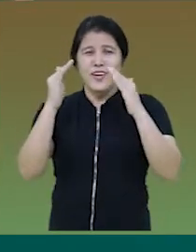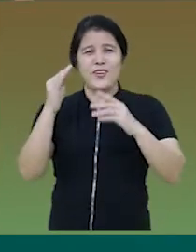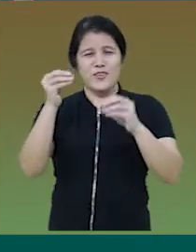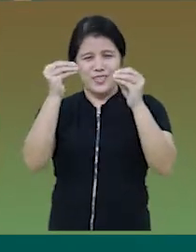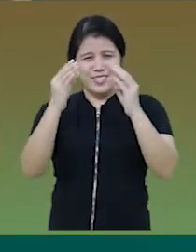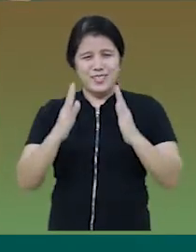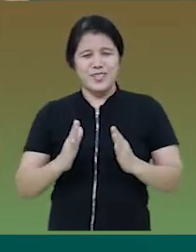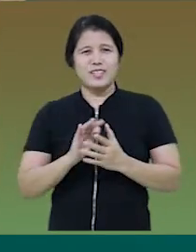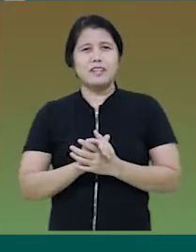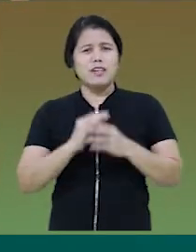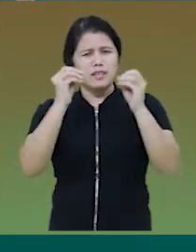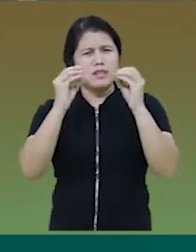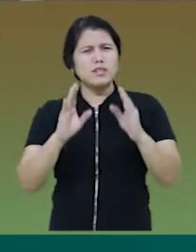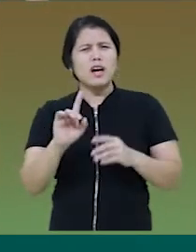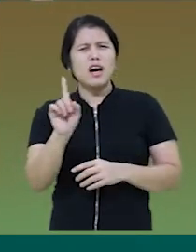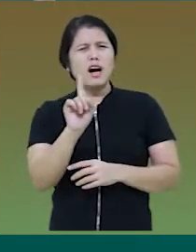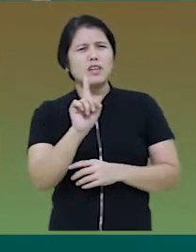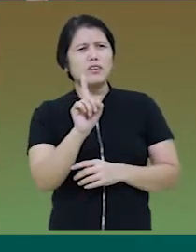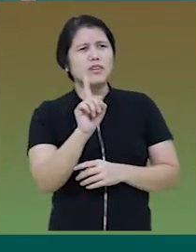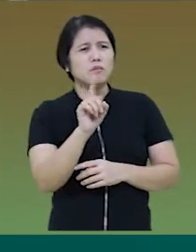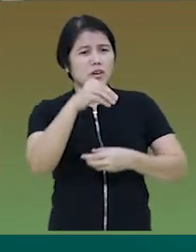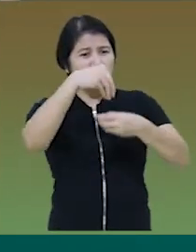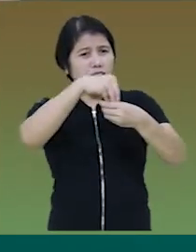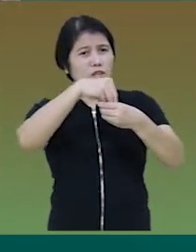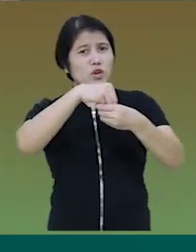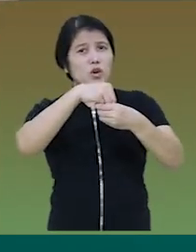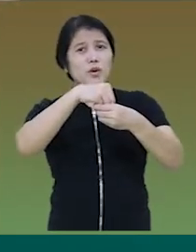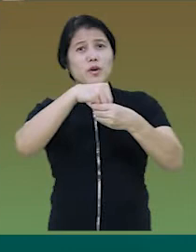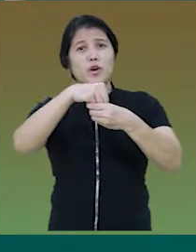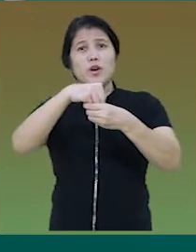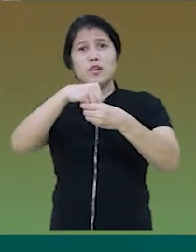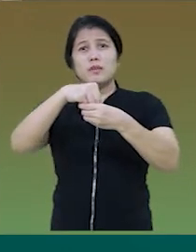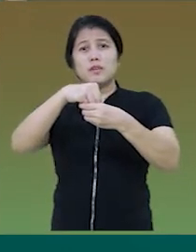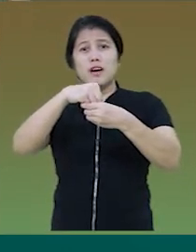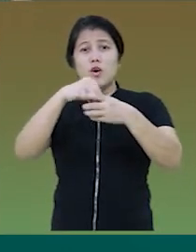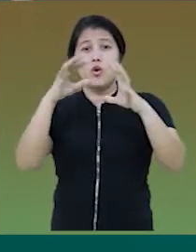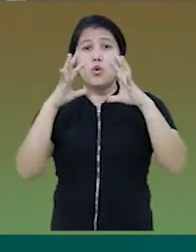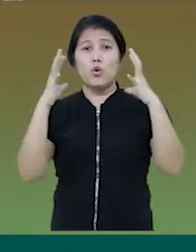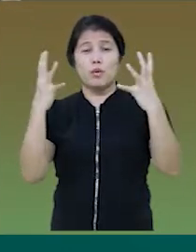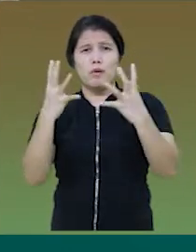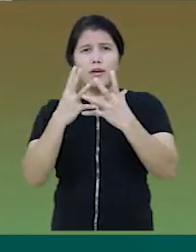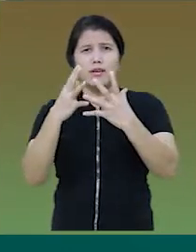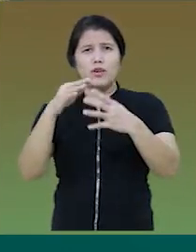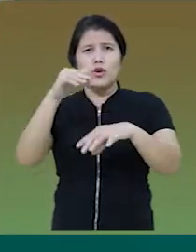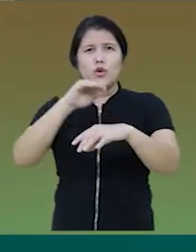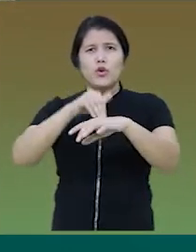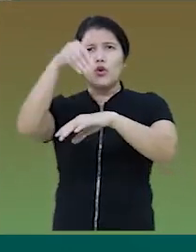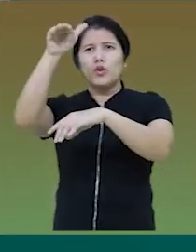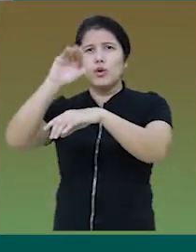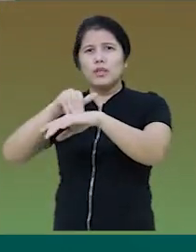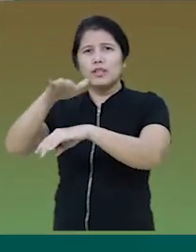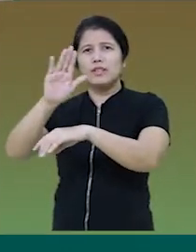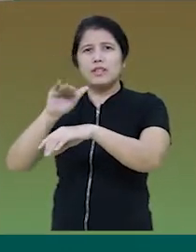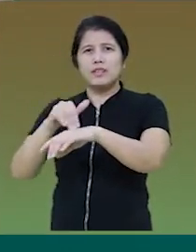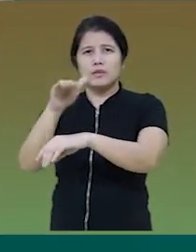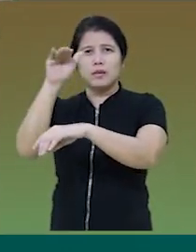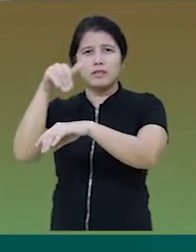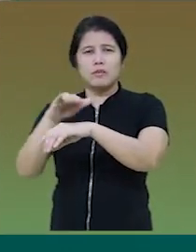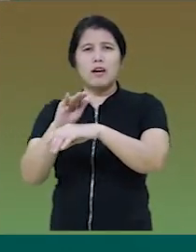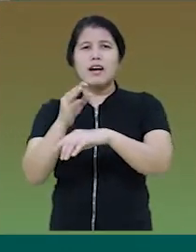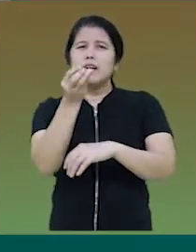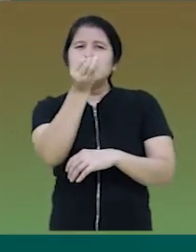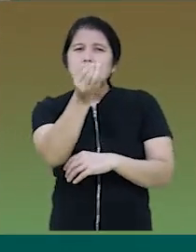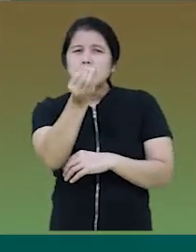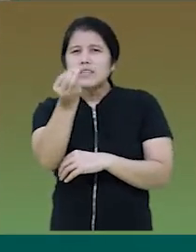Hello po, teacher. Teacher, ano po ang mga nasa loob ng lobo na tumatalbog? Yan ay ang mga particles ng